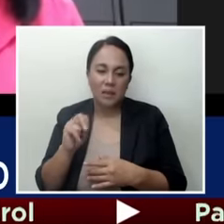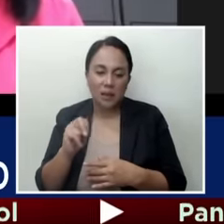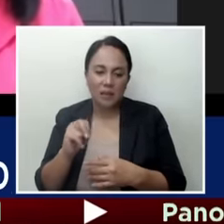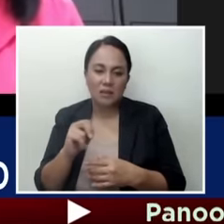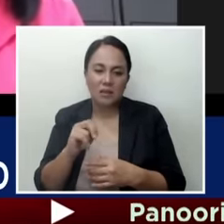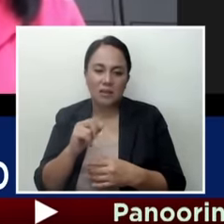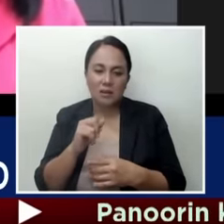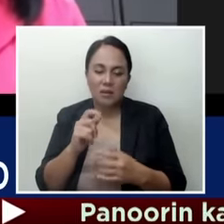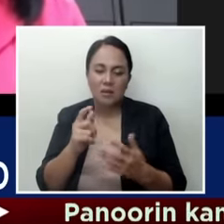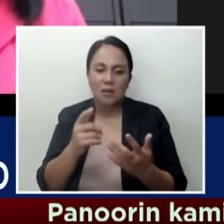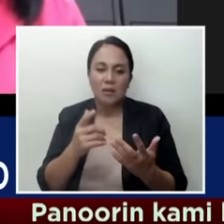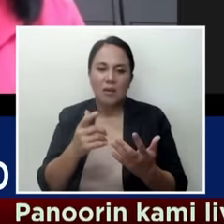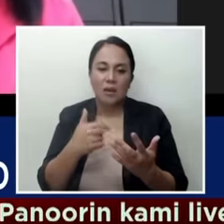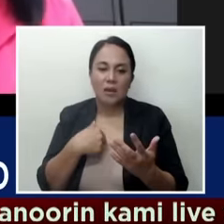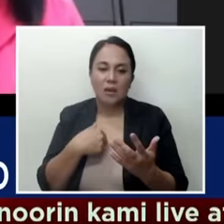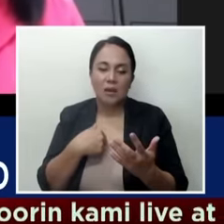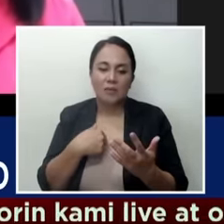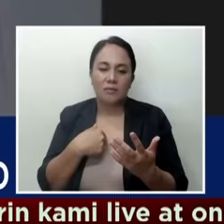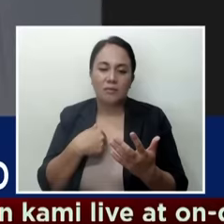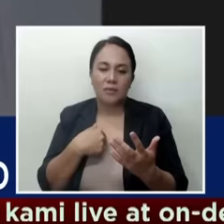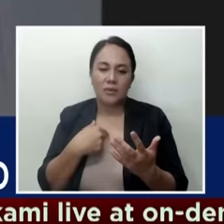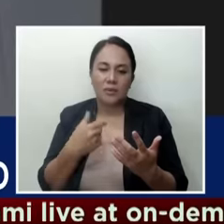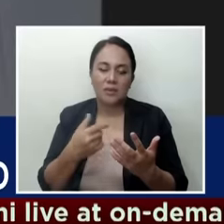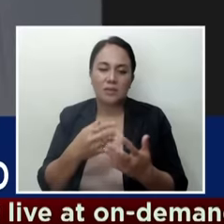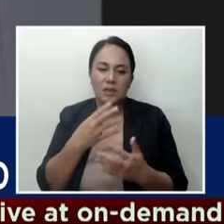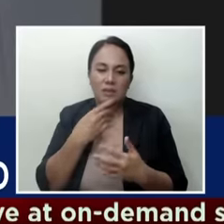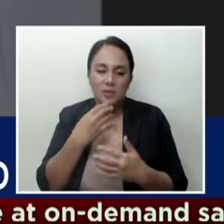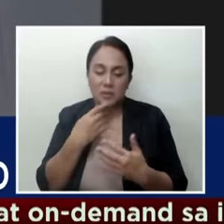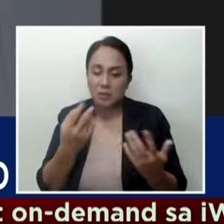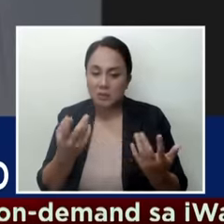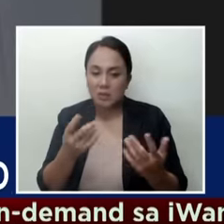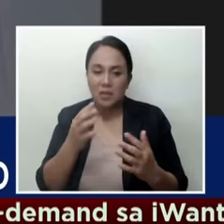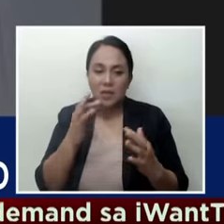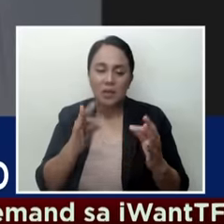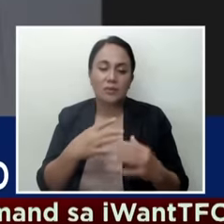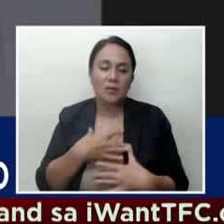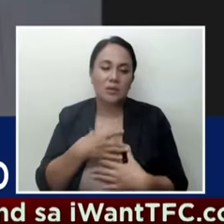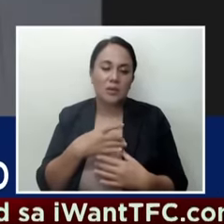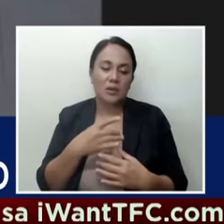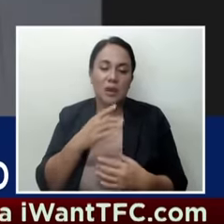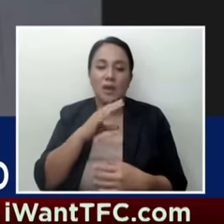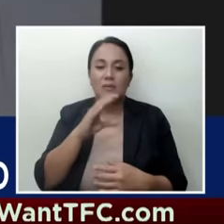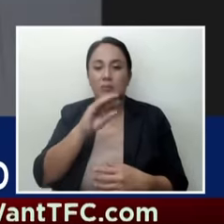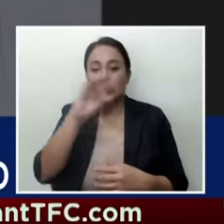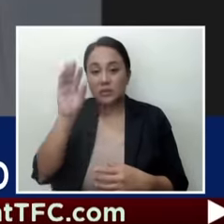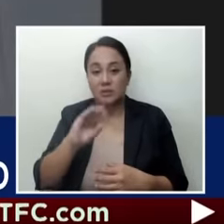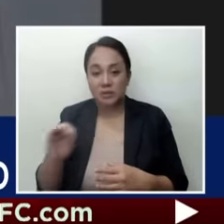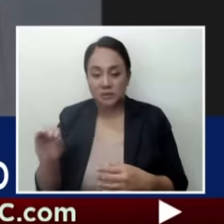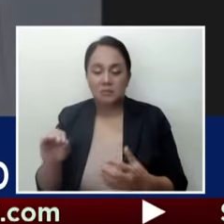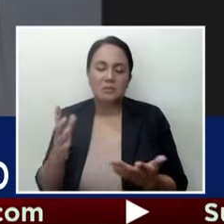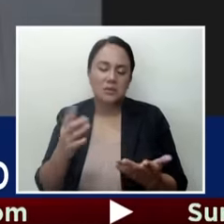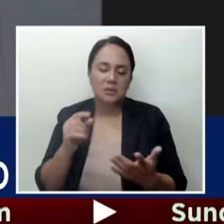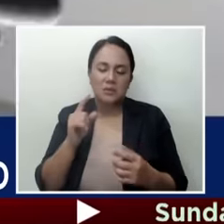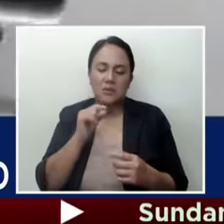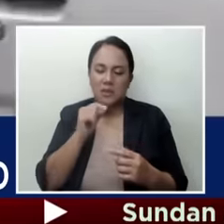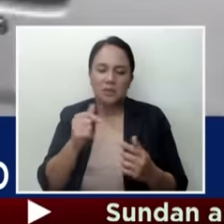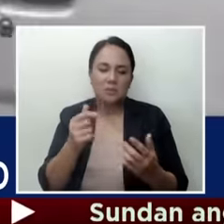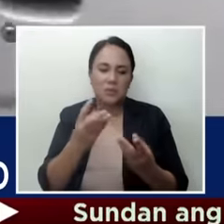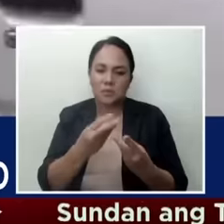embargo kay Israel, at saka yung interest rates, yun ang hindi pa talaga